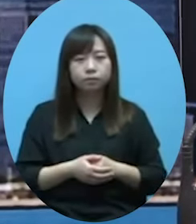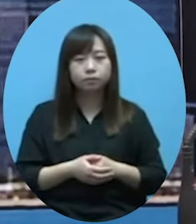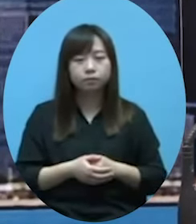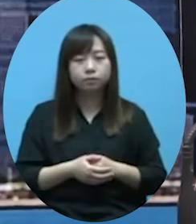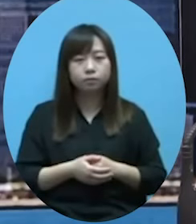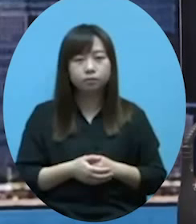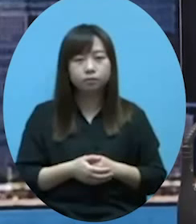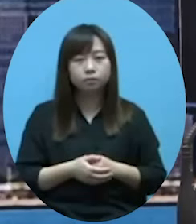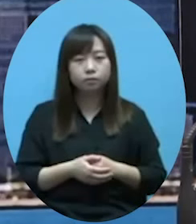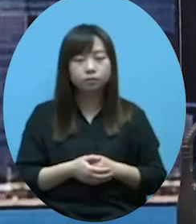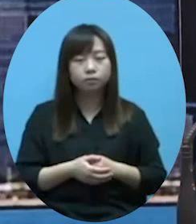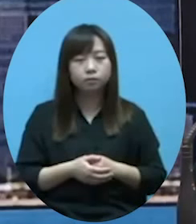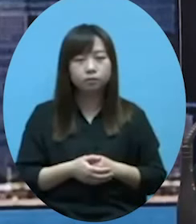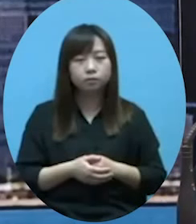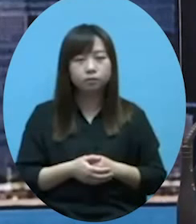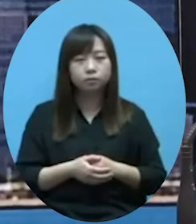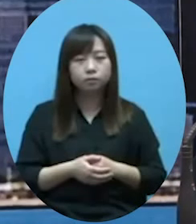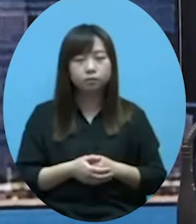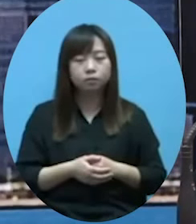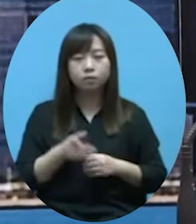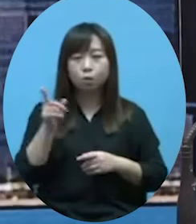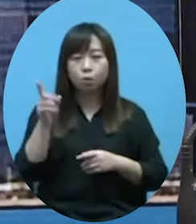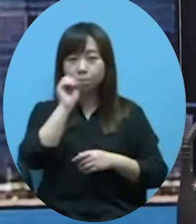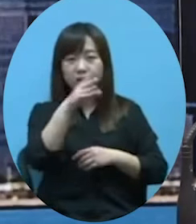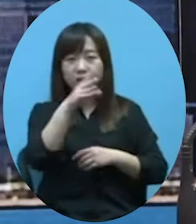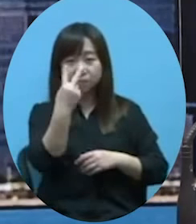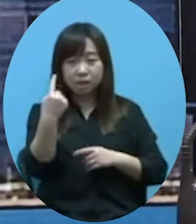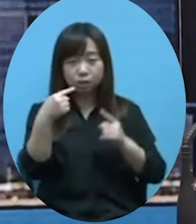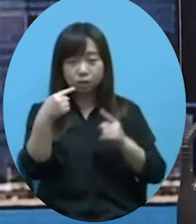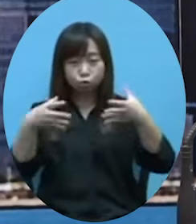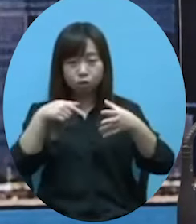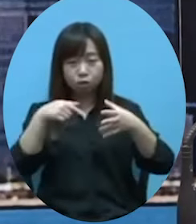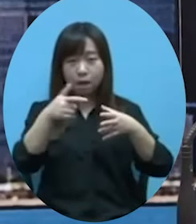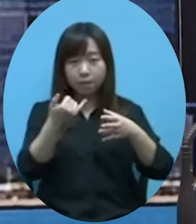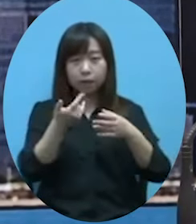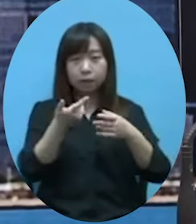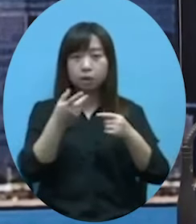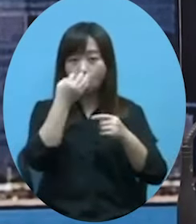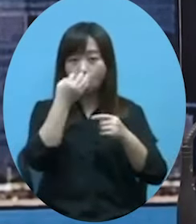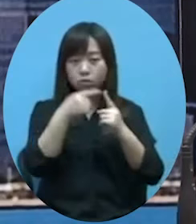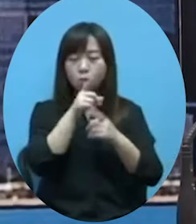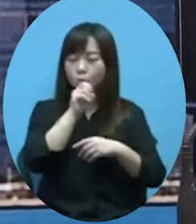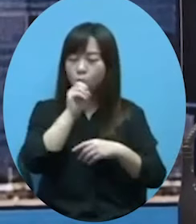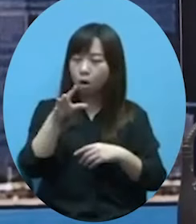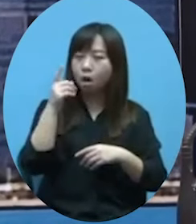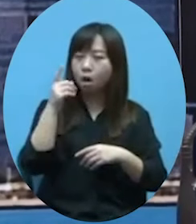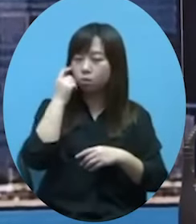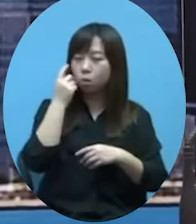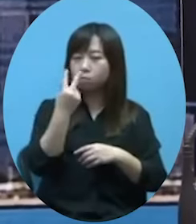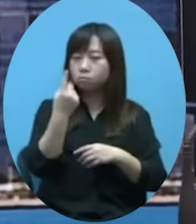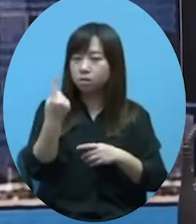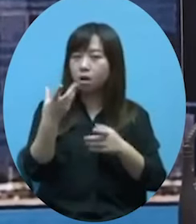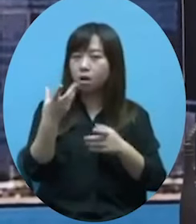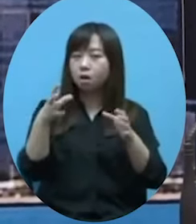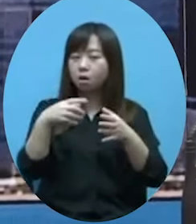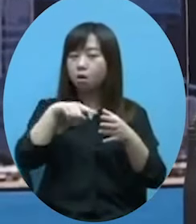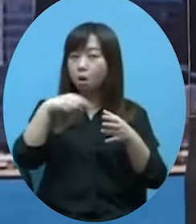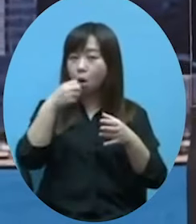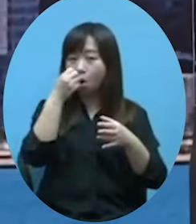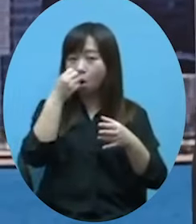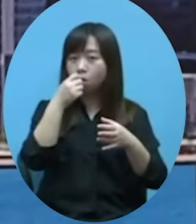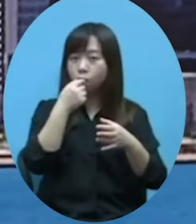人嗎他就應該是據我所知就是他同20位朋友的那當然有些是香港人有些